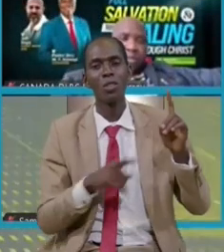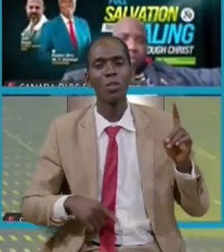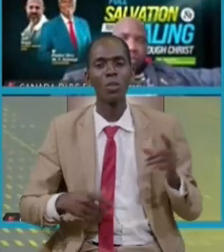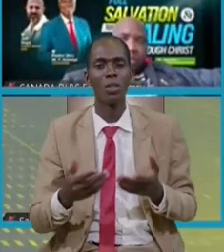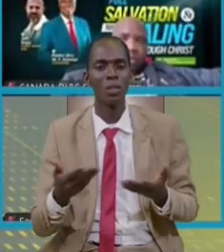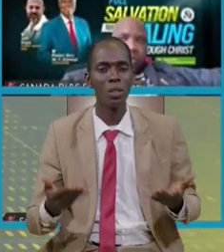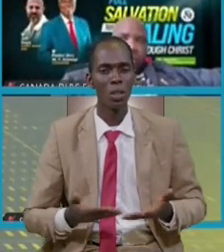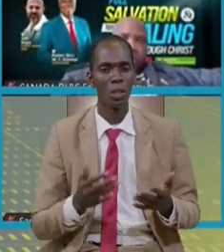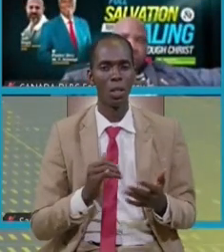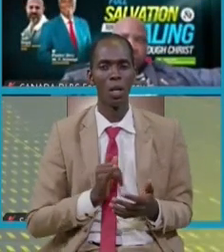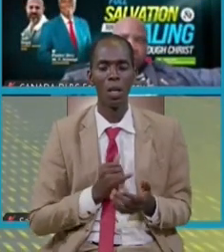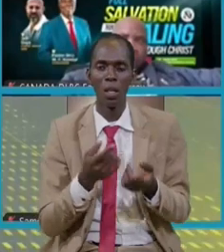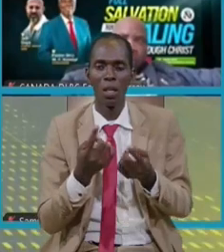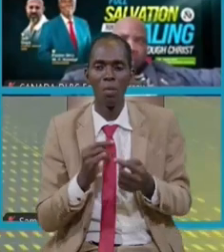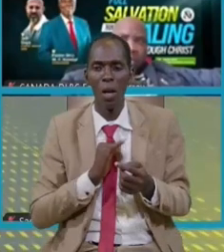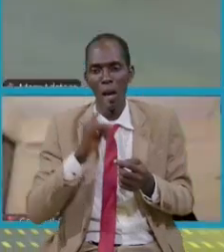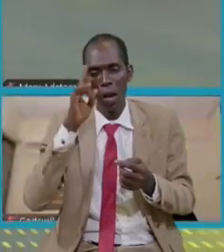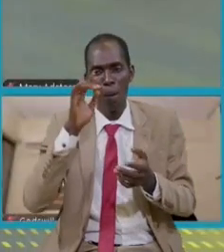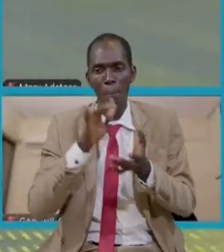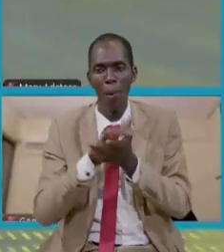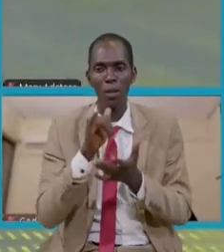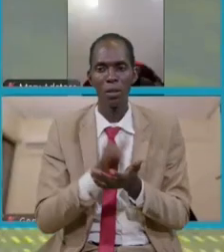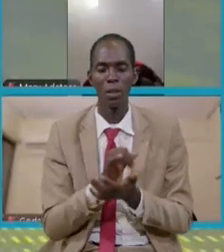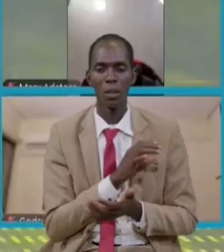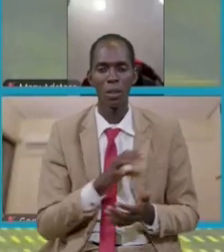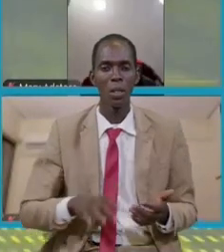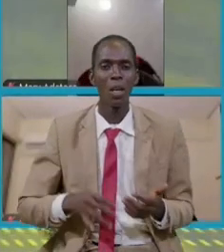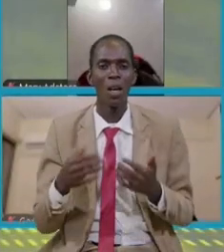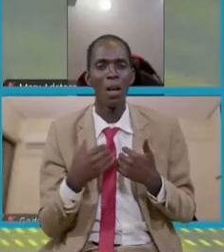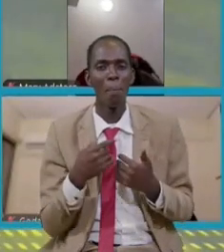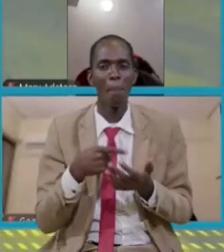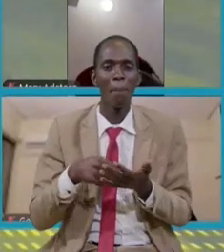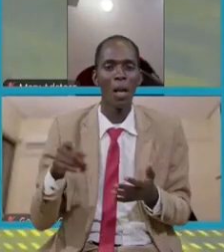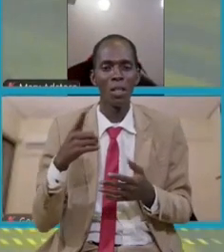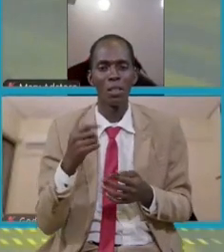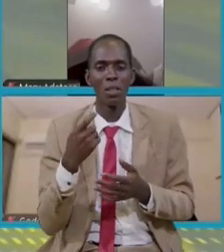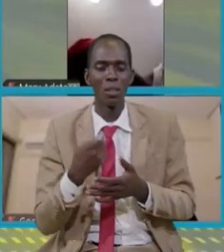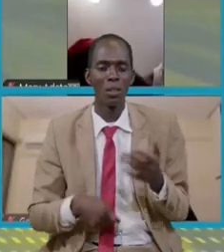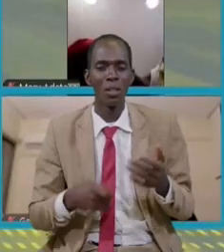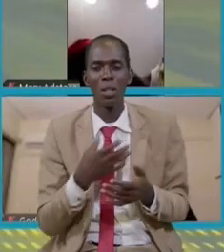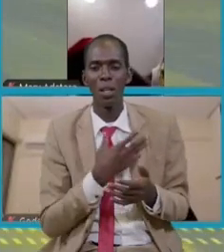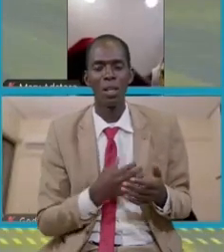crois. Que Christ a payé le prix.